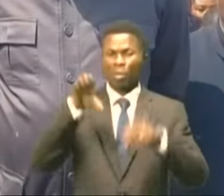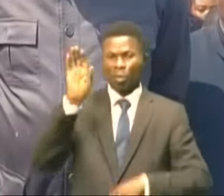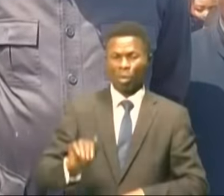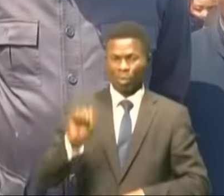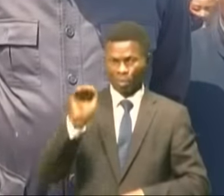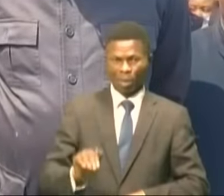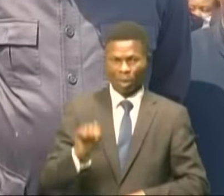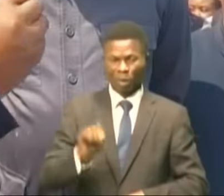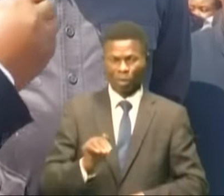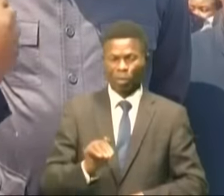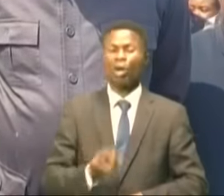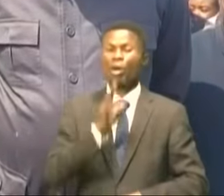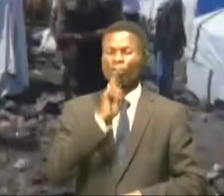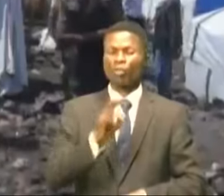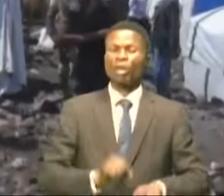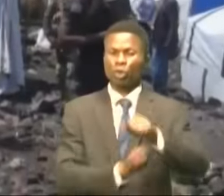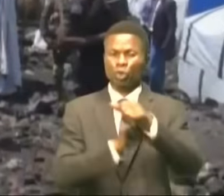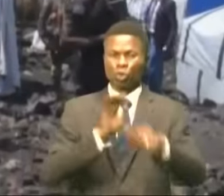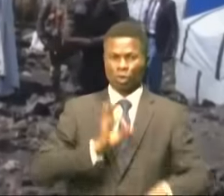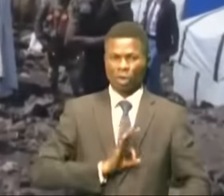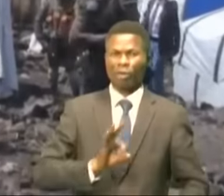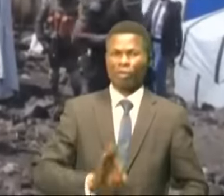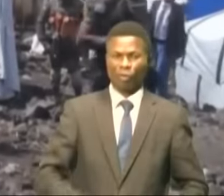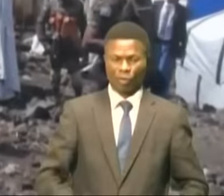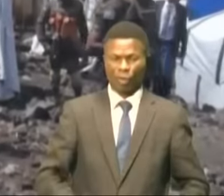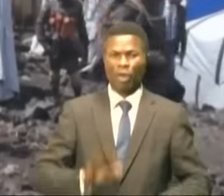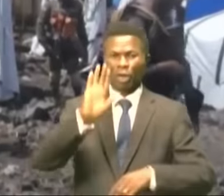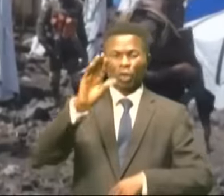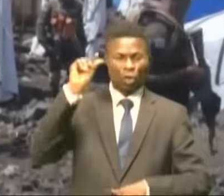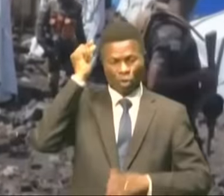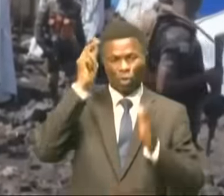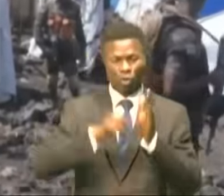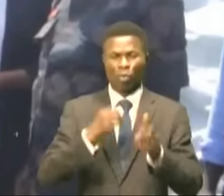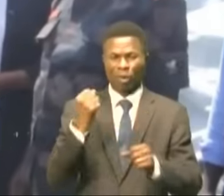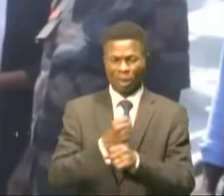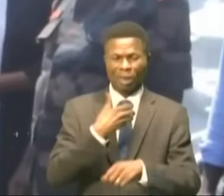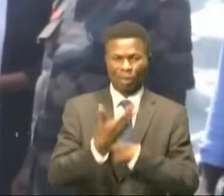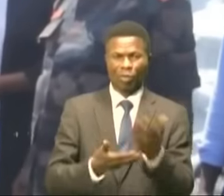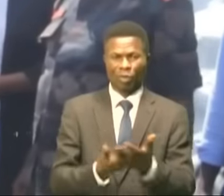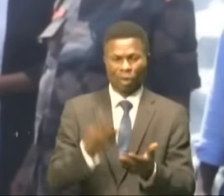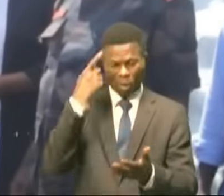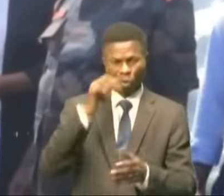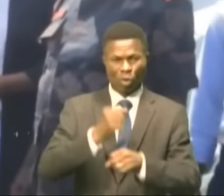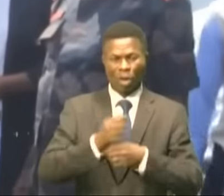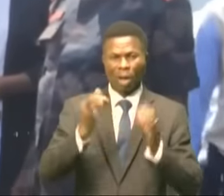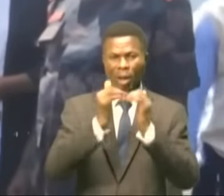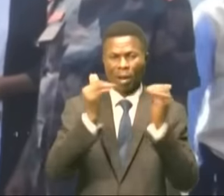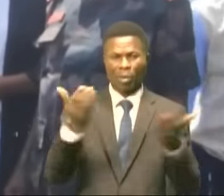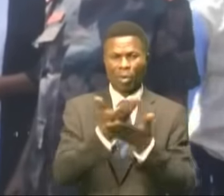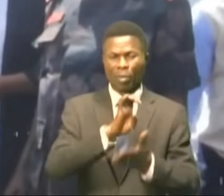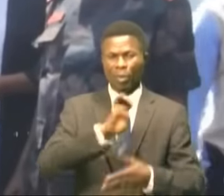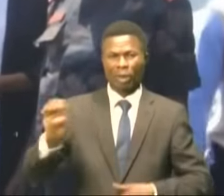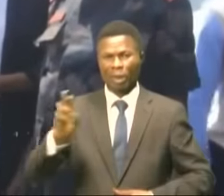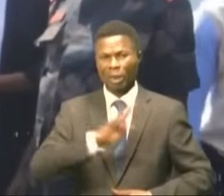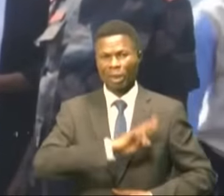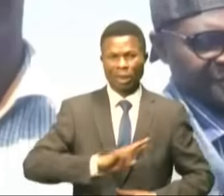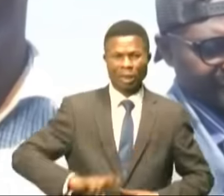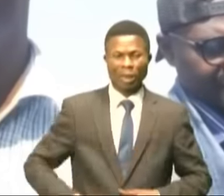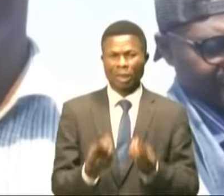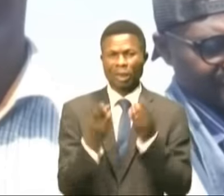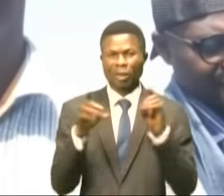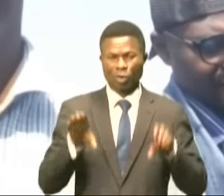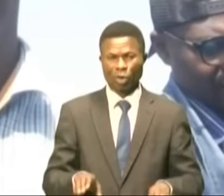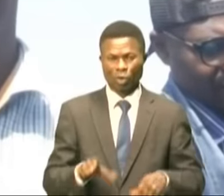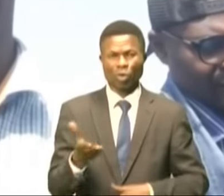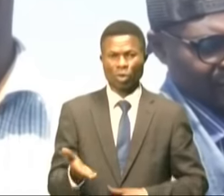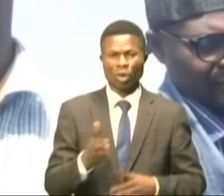l'État Félix-Antoine Tshisekedi Tshilombo et à son gouvernement pour les efforts consentis pour la restauration de la paix dans l'est de la République